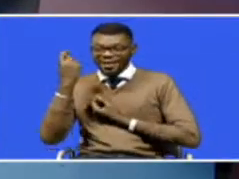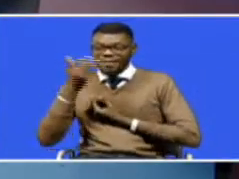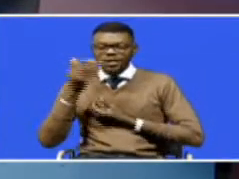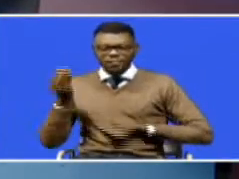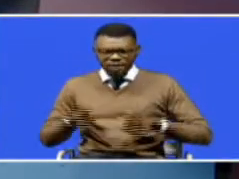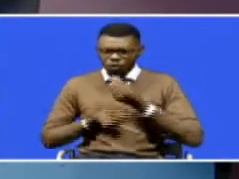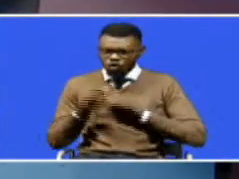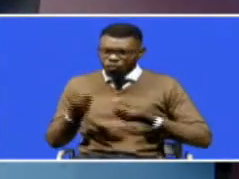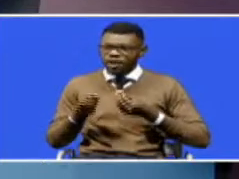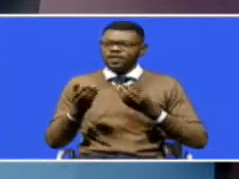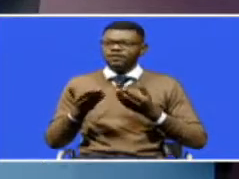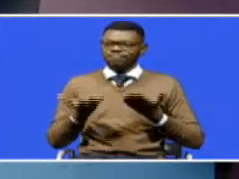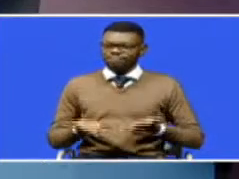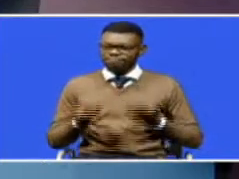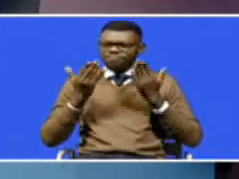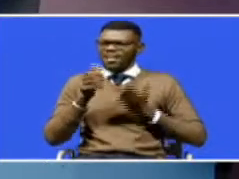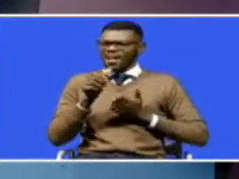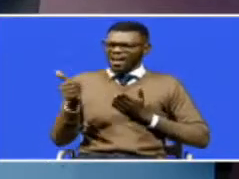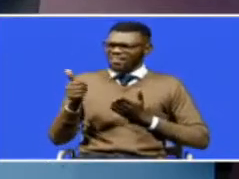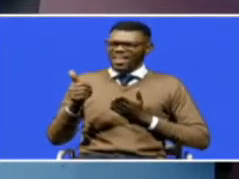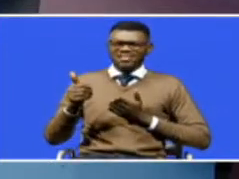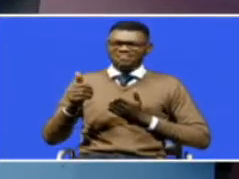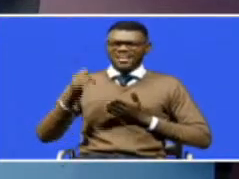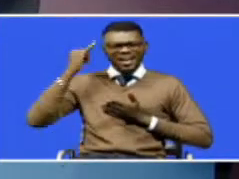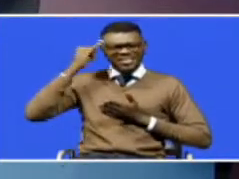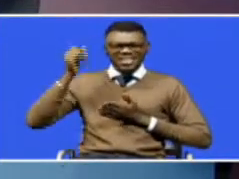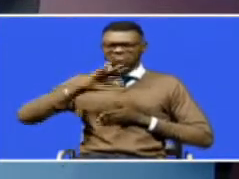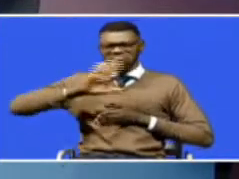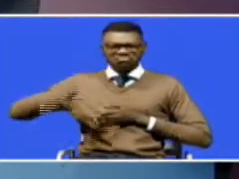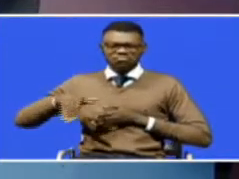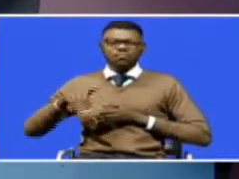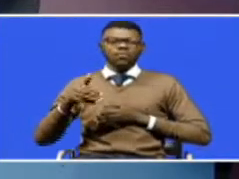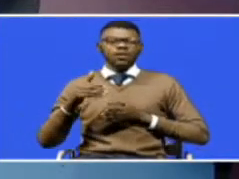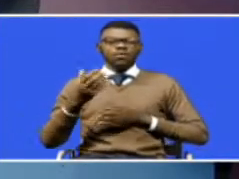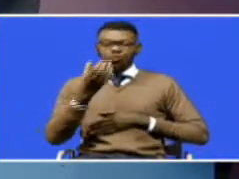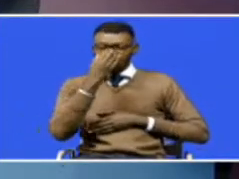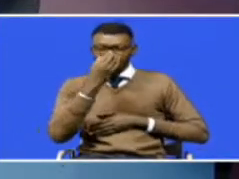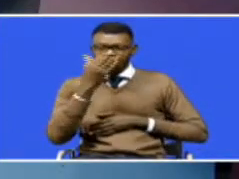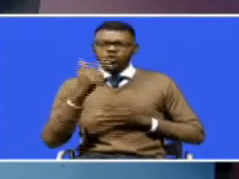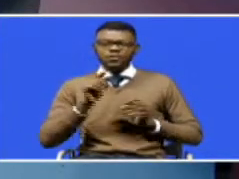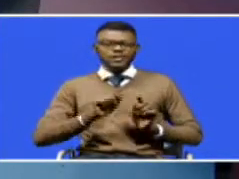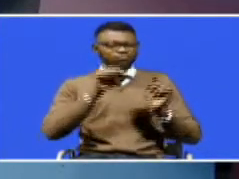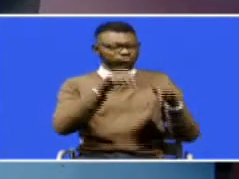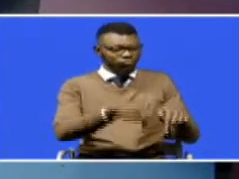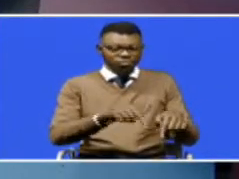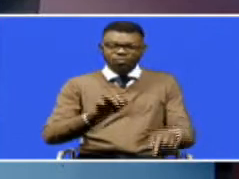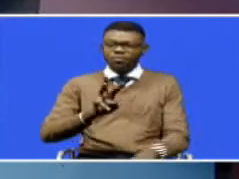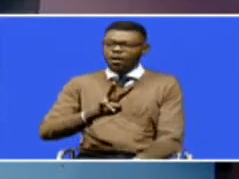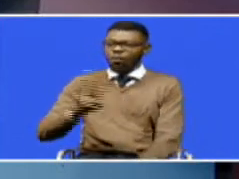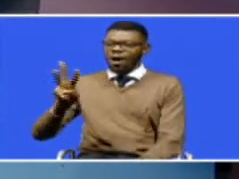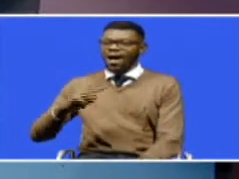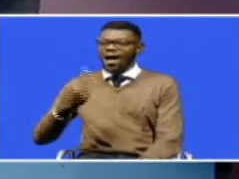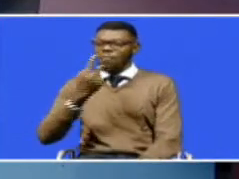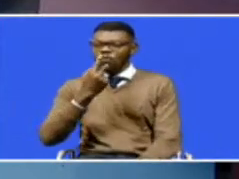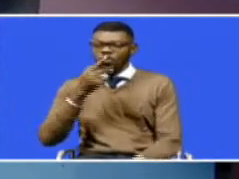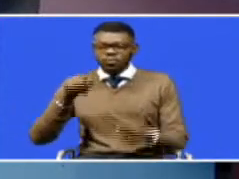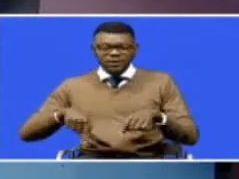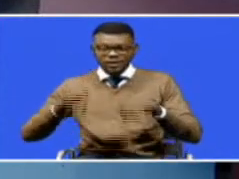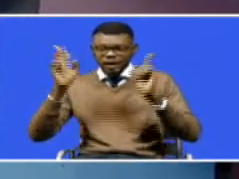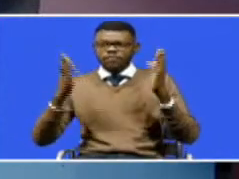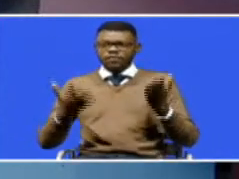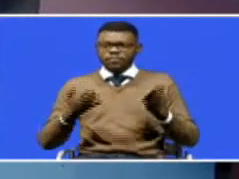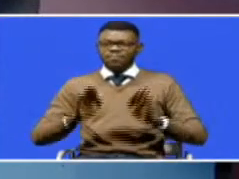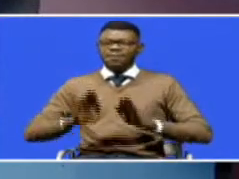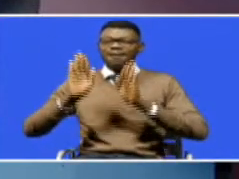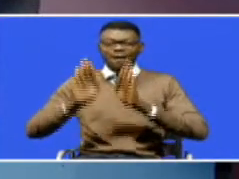uchumi kuliko jambo lingine lolote. Ruto alisema hayo alipofanya ziara yake katika kaunti ya Pokot Magharibi, akionekana kujipigia